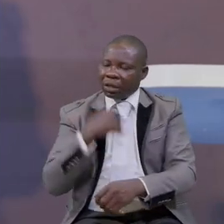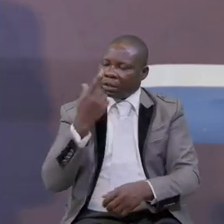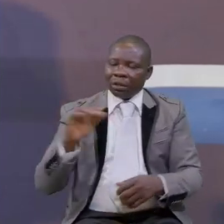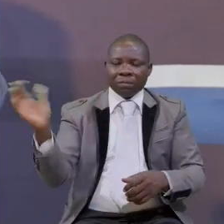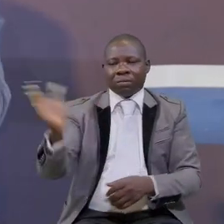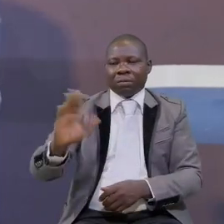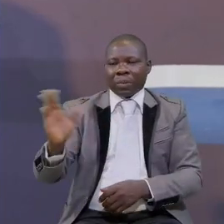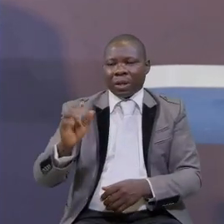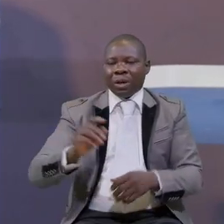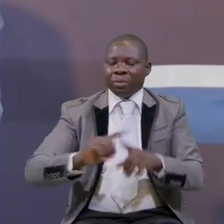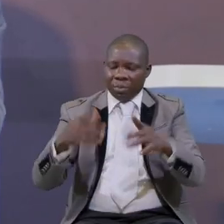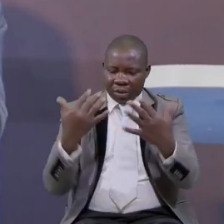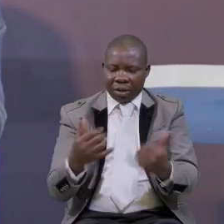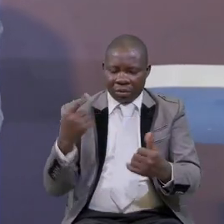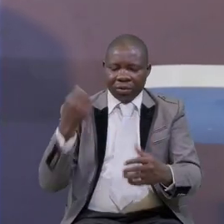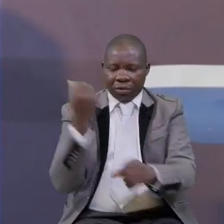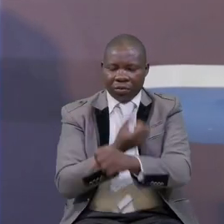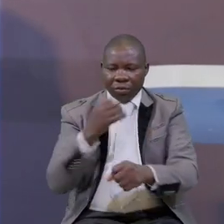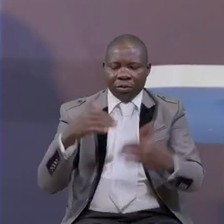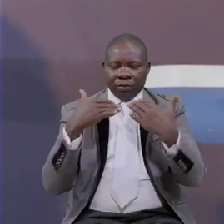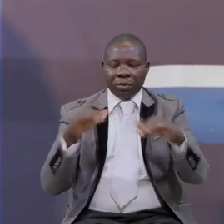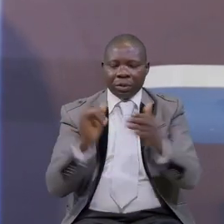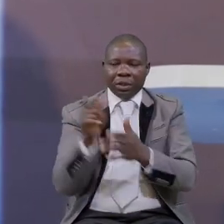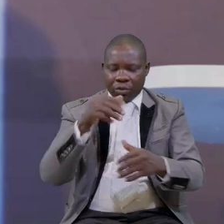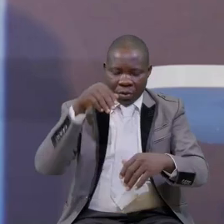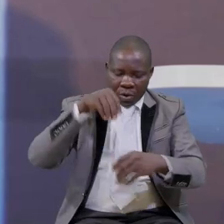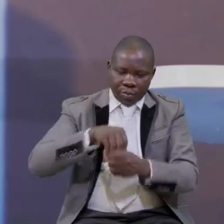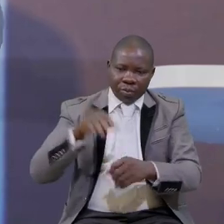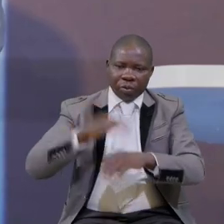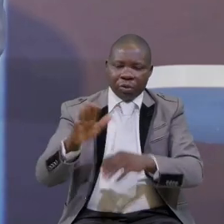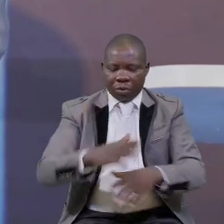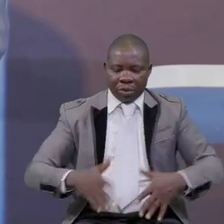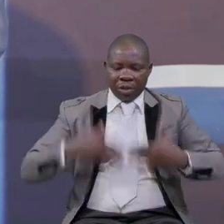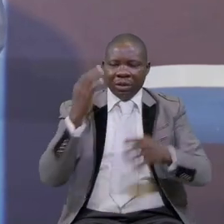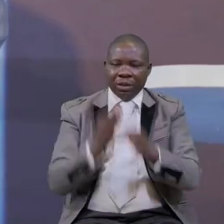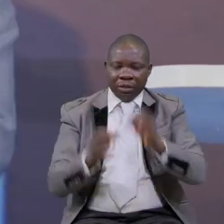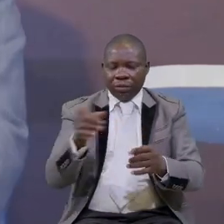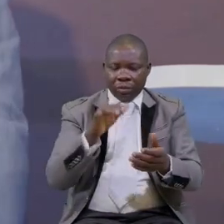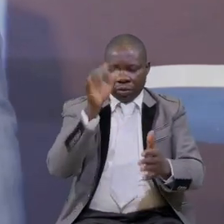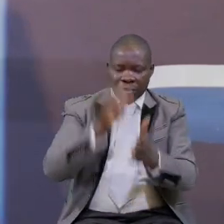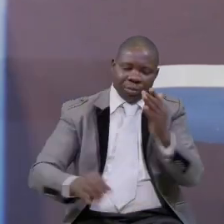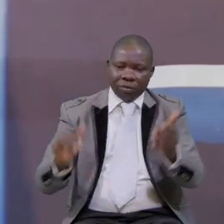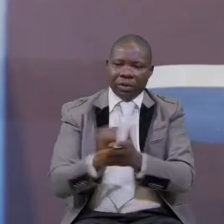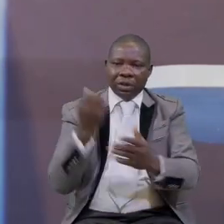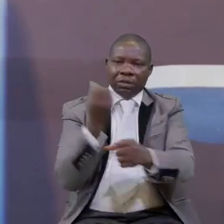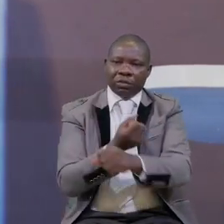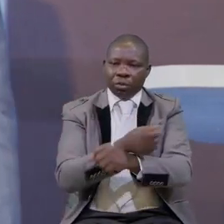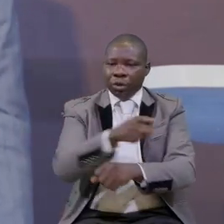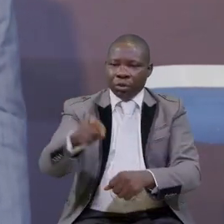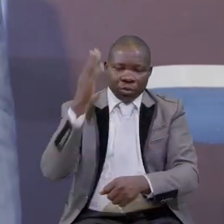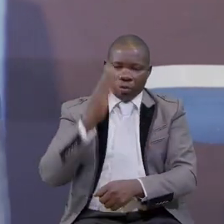Mais la pierre de limitation que tu as placée sur ta vie, si tu ôtes cette pierre,